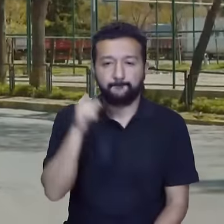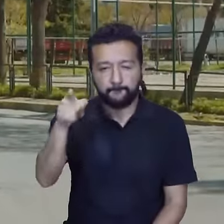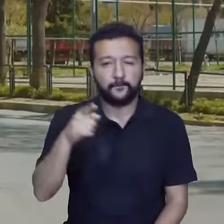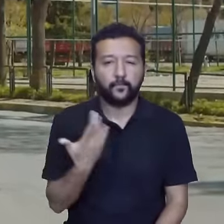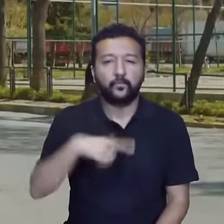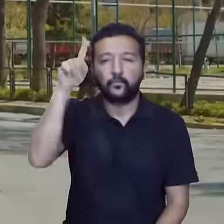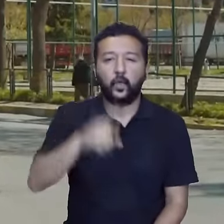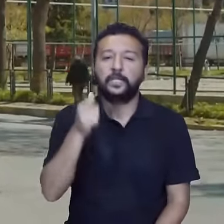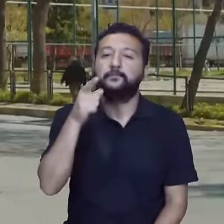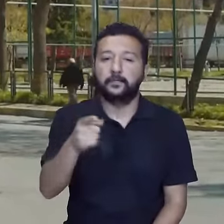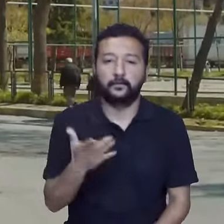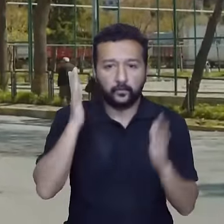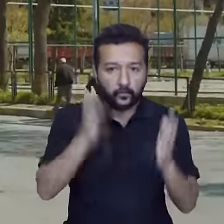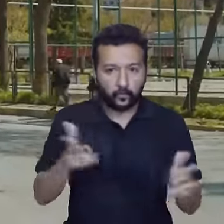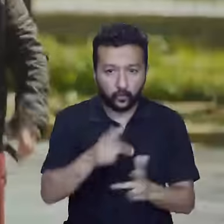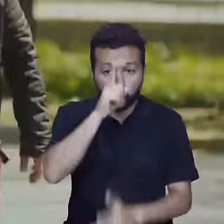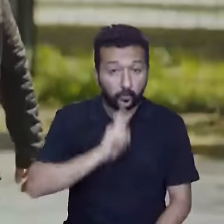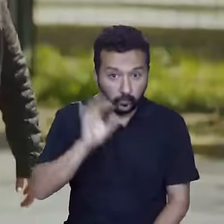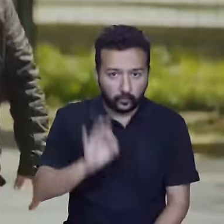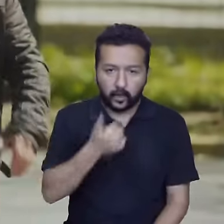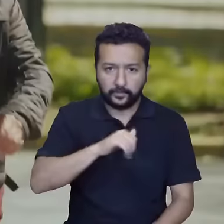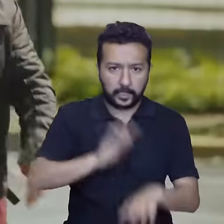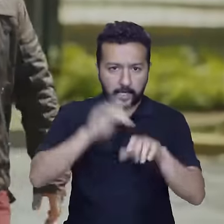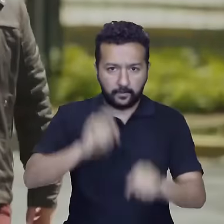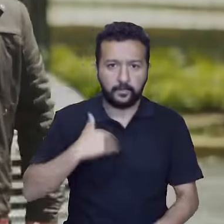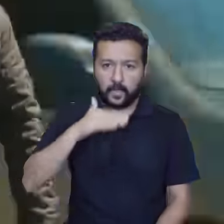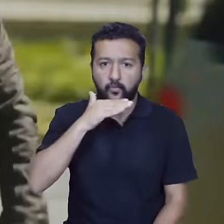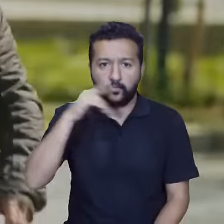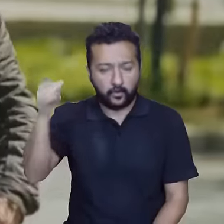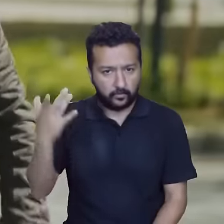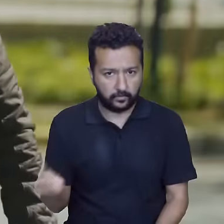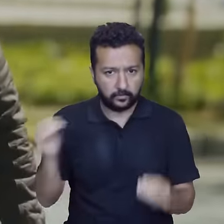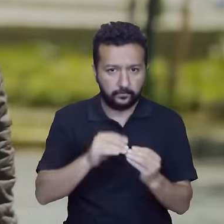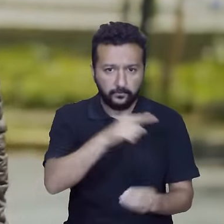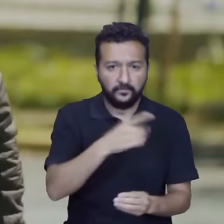sizin günlük ne kadardı? Yuh. 100 mü? Abi ne yaptım ben, Avrupa'dan